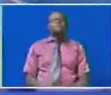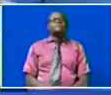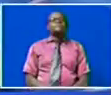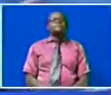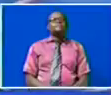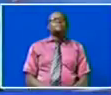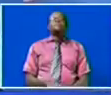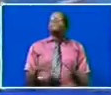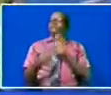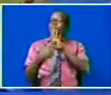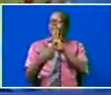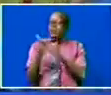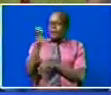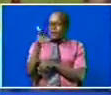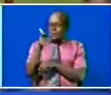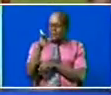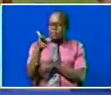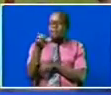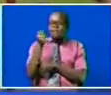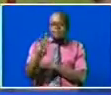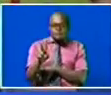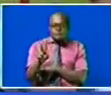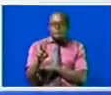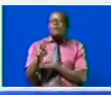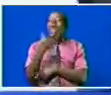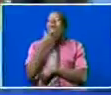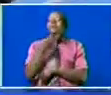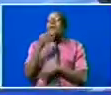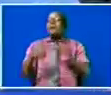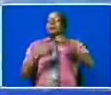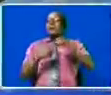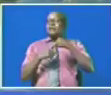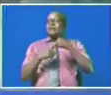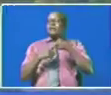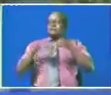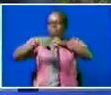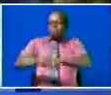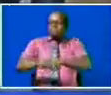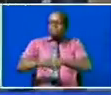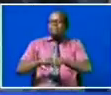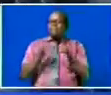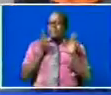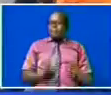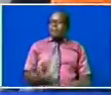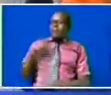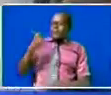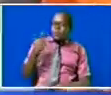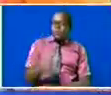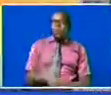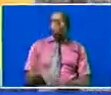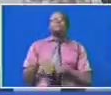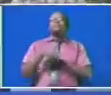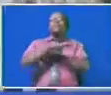hilo lilinaswa na kamera za runinga, wanaume angalau 6 wakimdhalilisha mwathiriwa ambaye inadaiwa